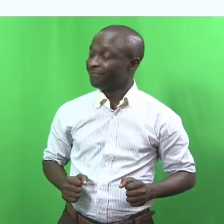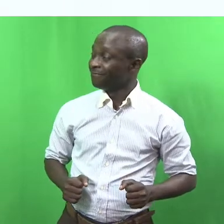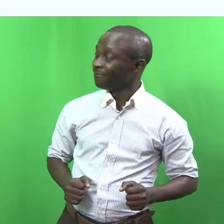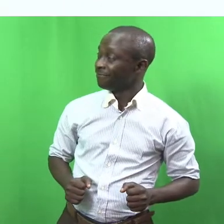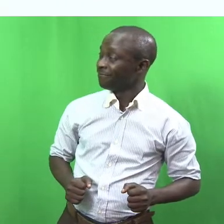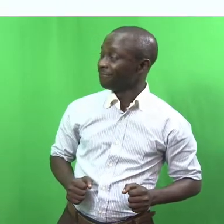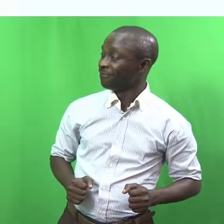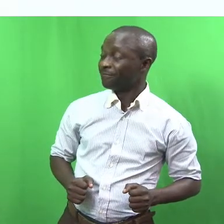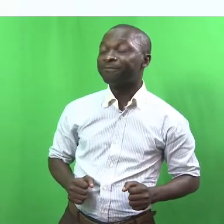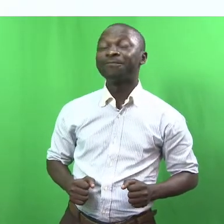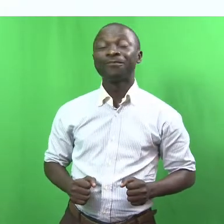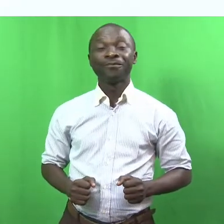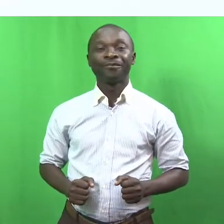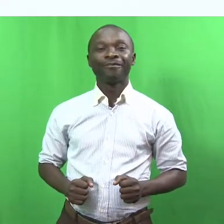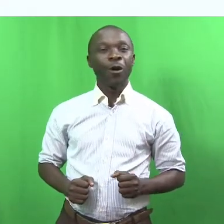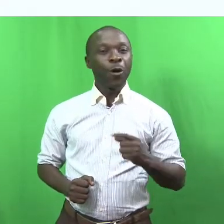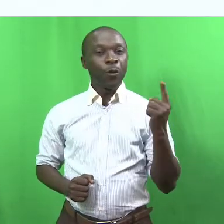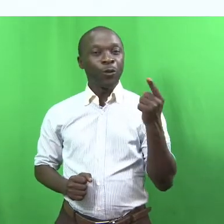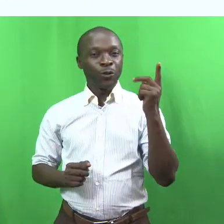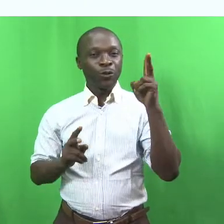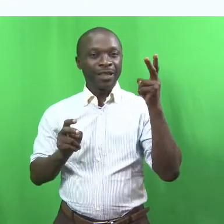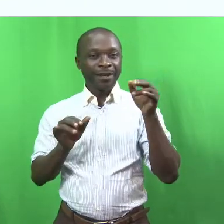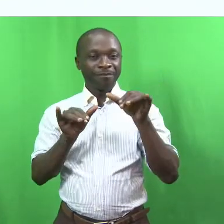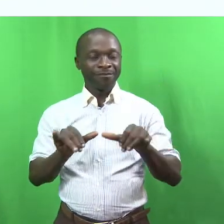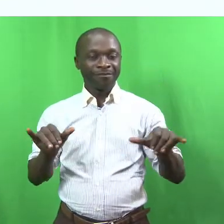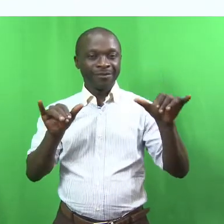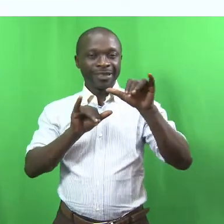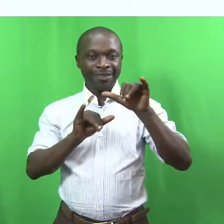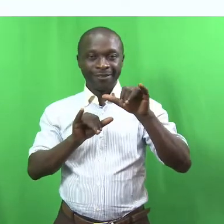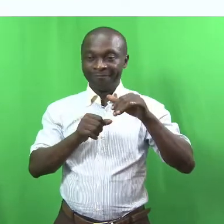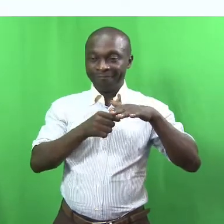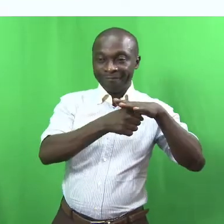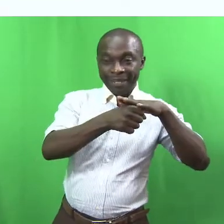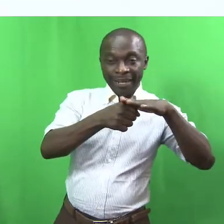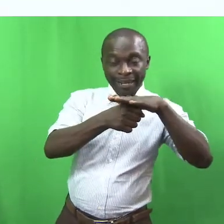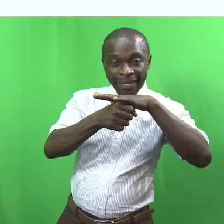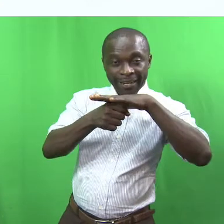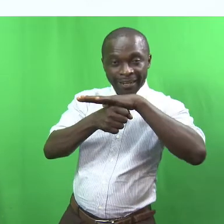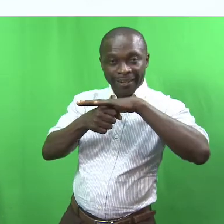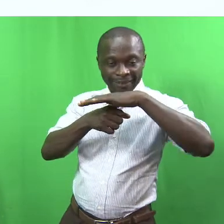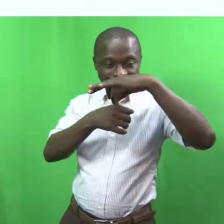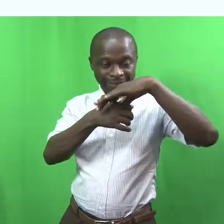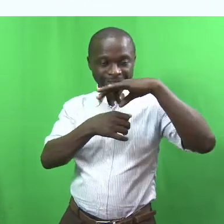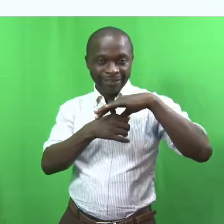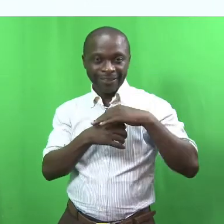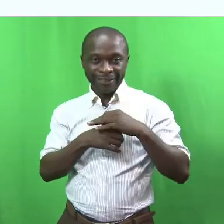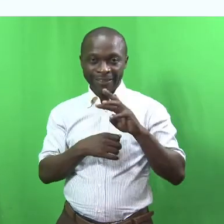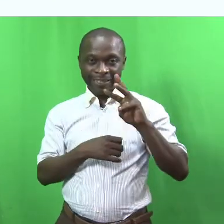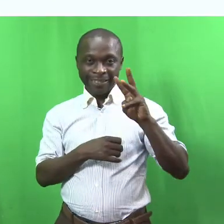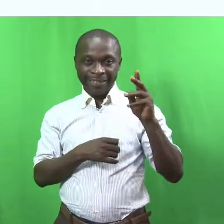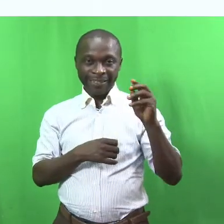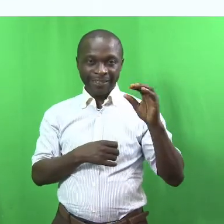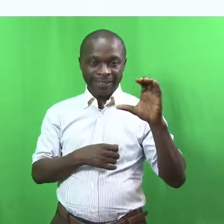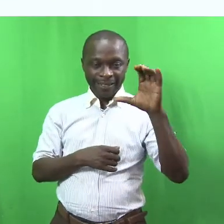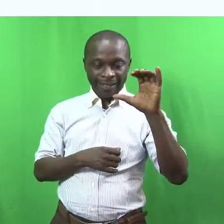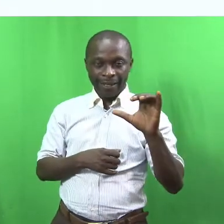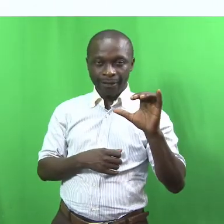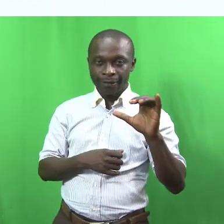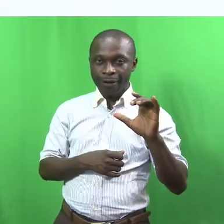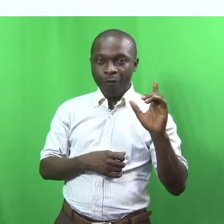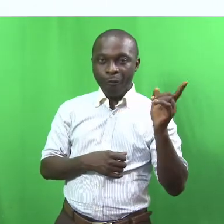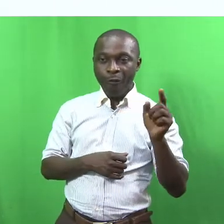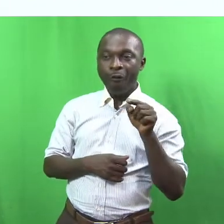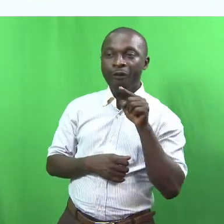Élection régionale toujours à l'ouest du pays, plus précisément dans les Bamboto, c'est le lycée bilingue de Mbouda qui a